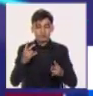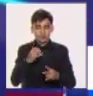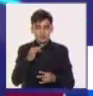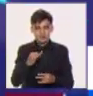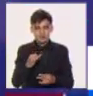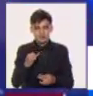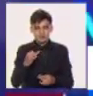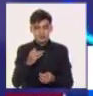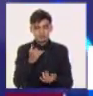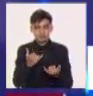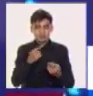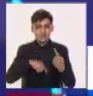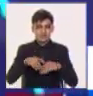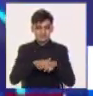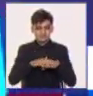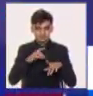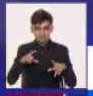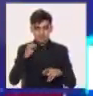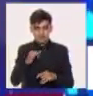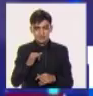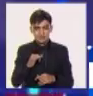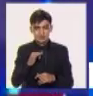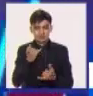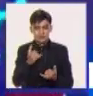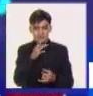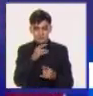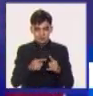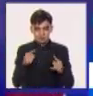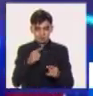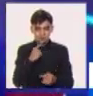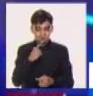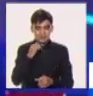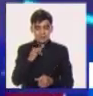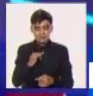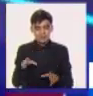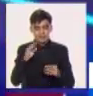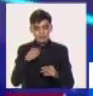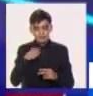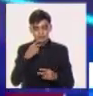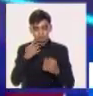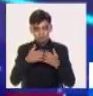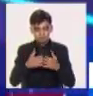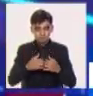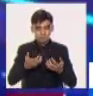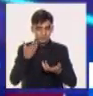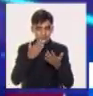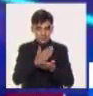разобщение наших граждан в данный момент. Эти прогнозы мы ведем, они у